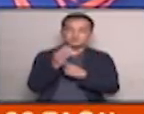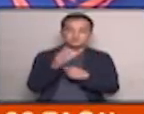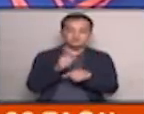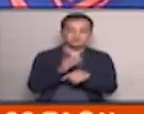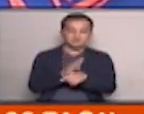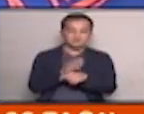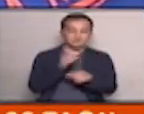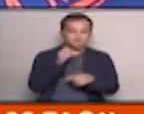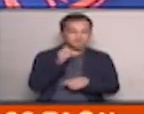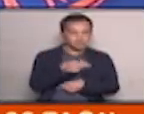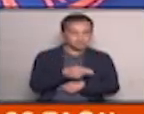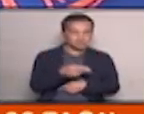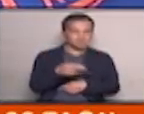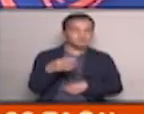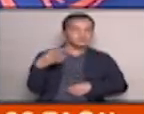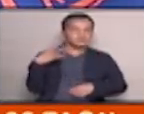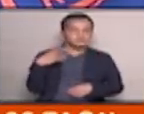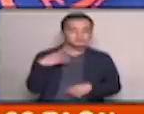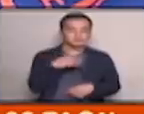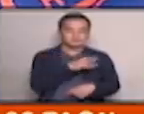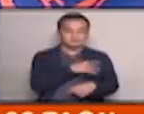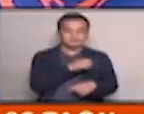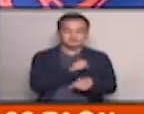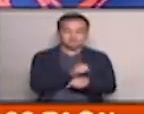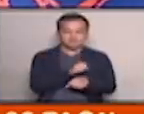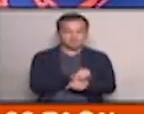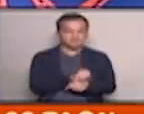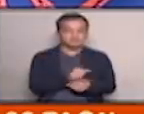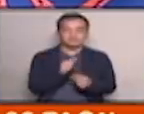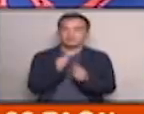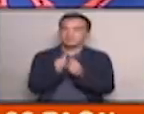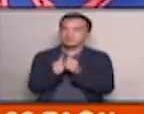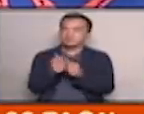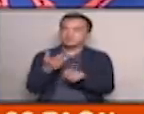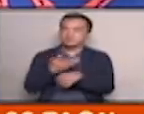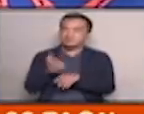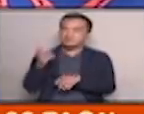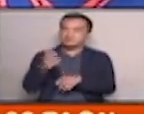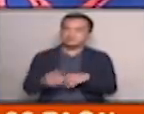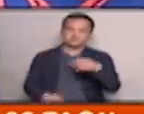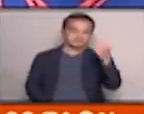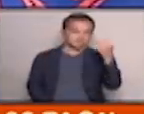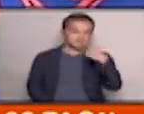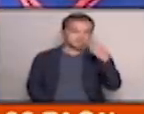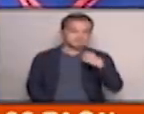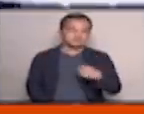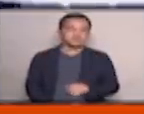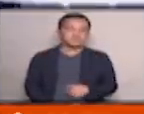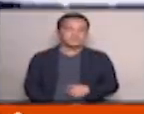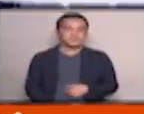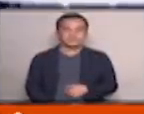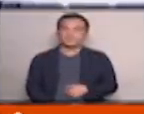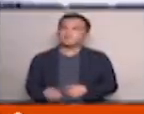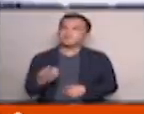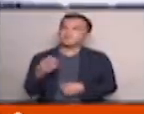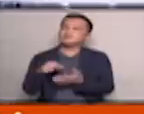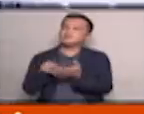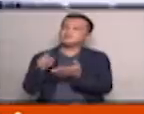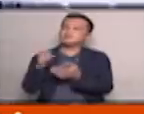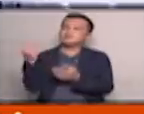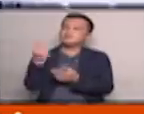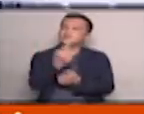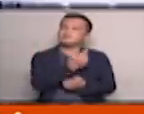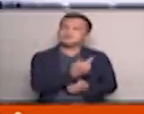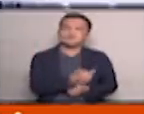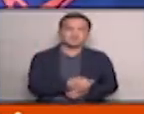order na meron po naghihintay na trabaho. So, niloko kayo in short? Ayun po, nangyari. Magkano po yung nabayad nyo bawat isa?